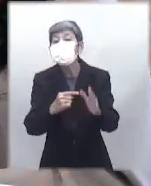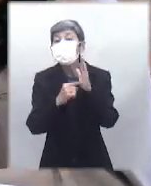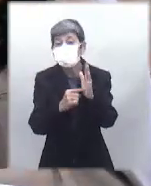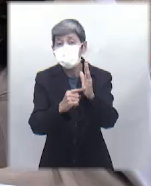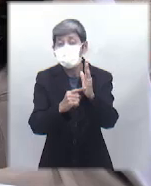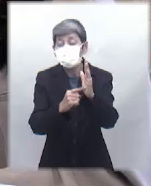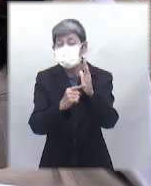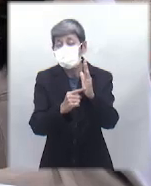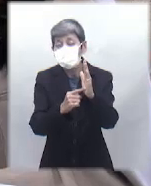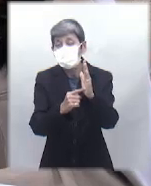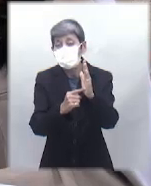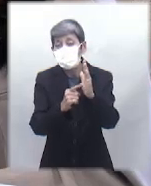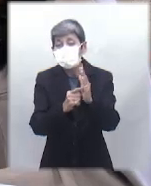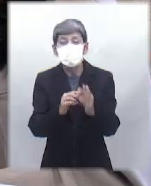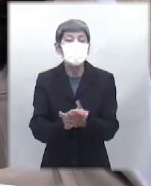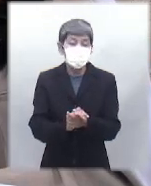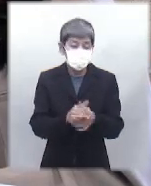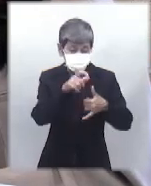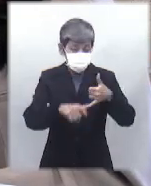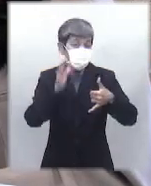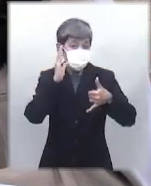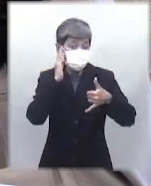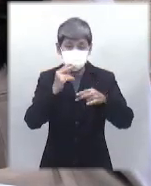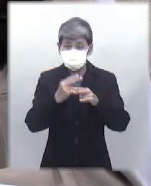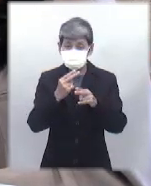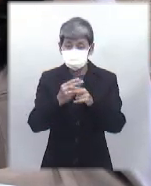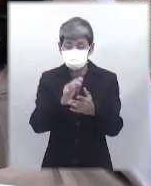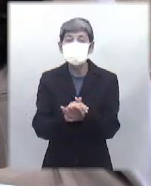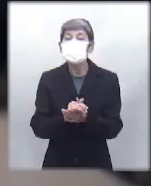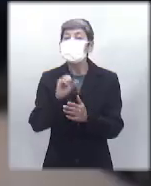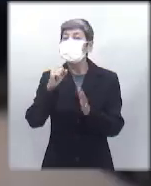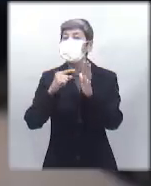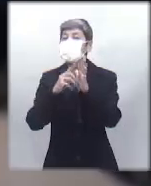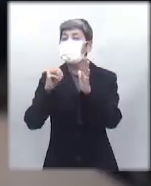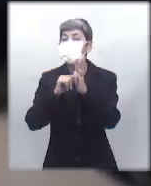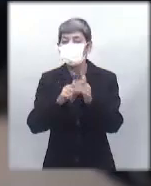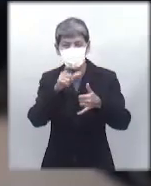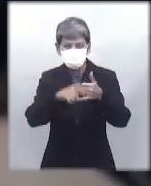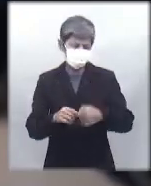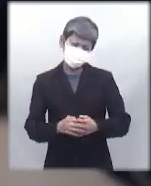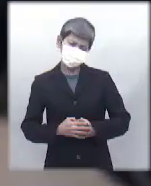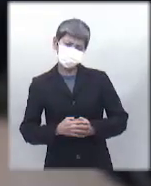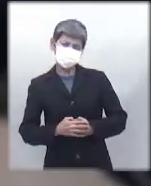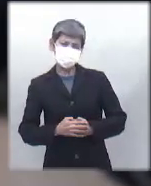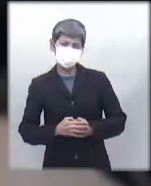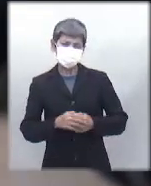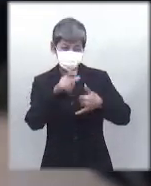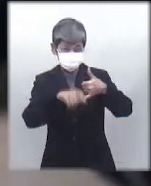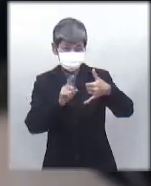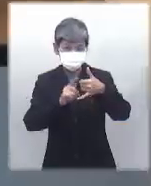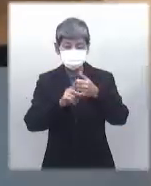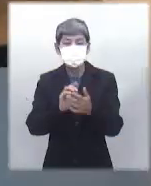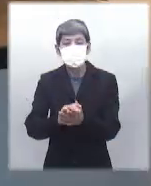ตัวอย่างอย่างน้องสามารถมาที่นี่ฉายาเขาชื่อศรรามผมก็มองไม่เห็นศักยภาพว่าเราจะทำอะไรพิการอะไร